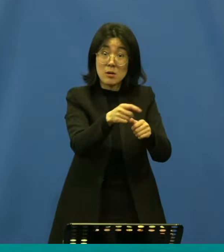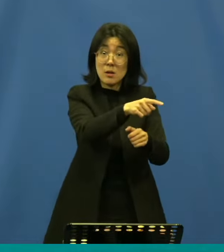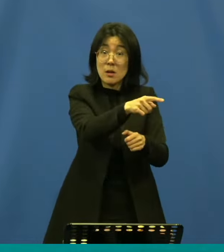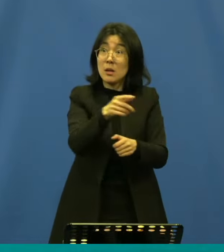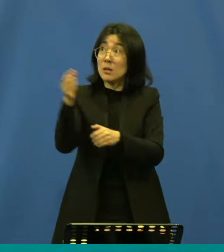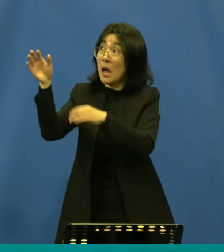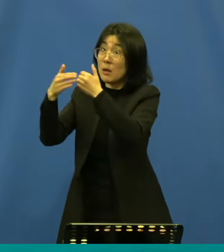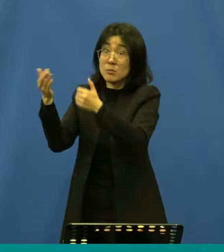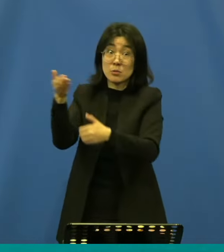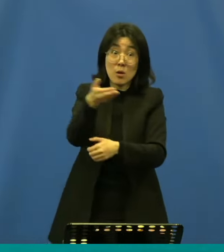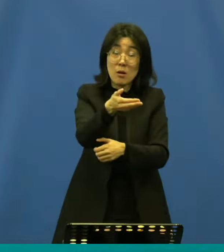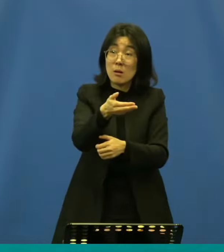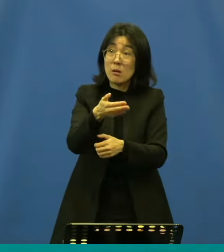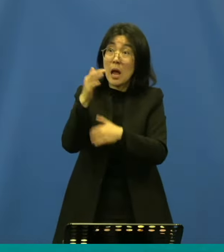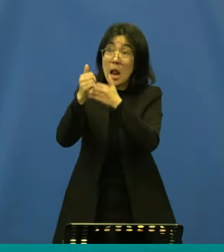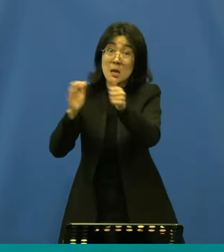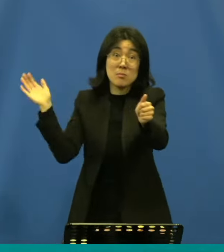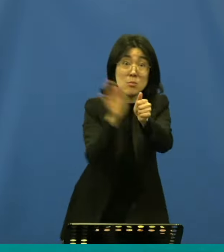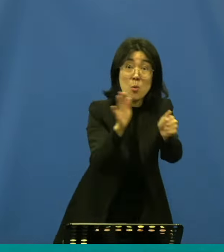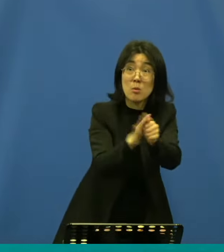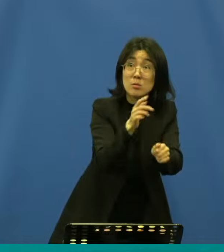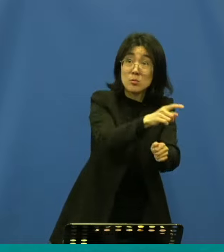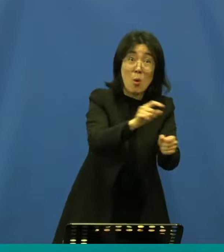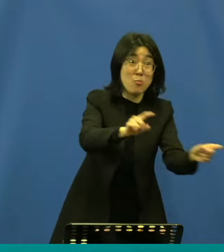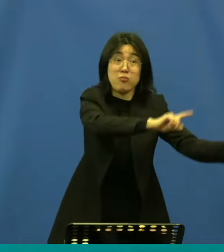막 하나님 팍팍 밀어주셔.